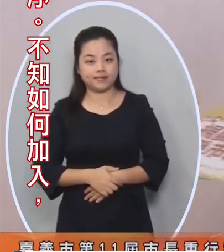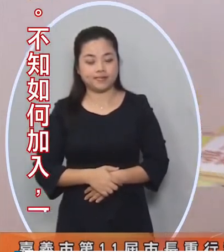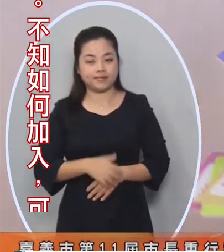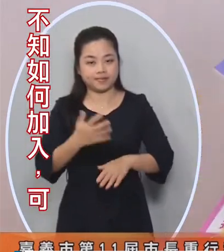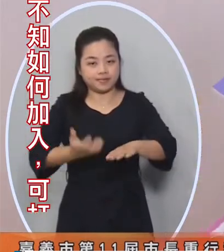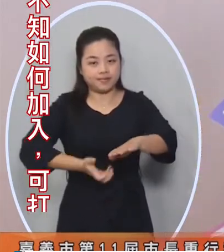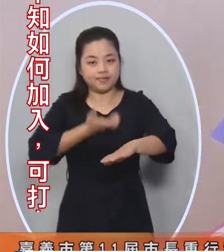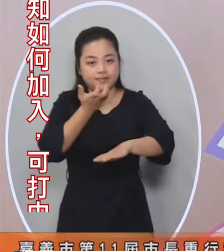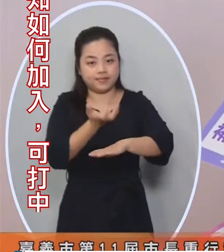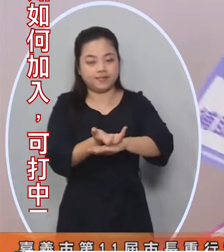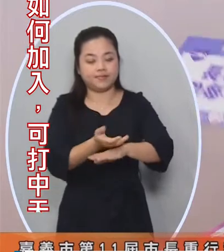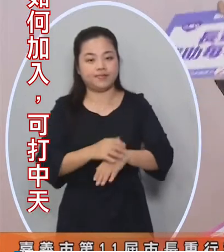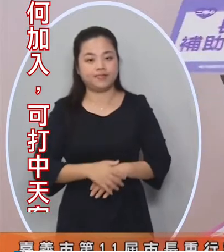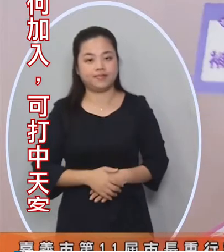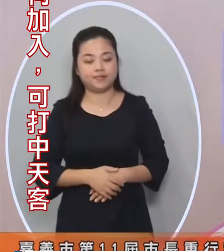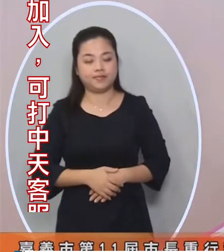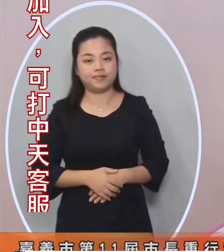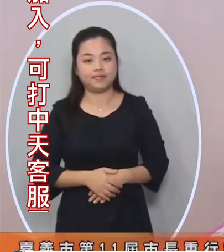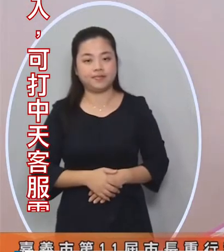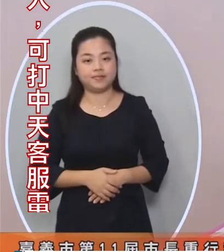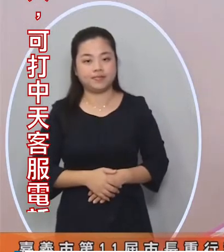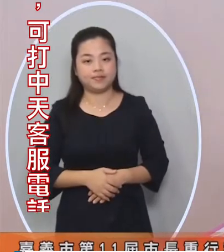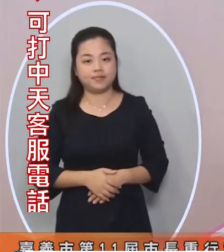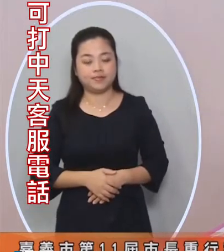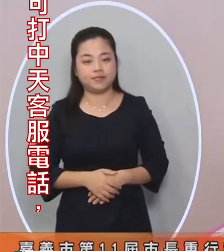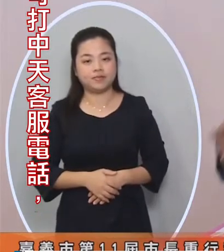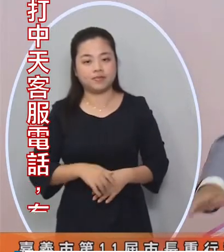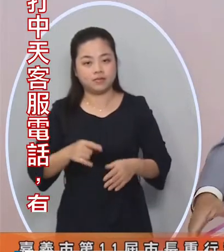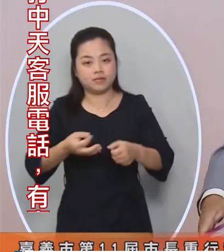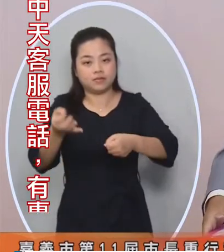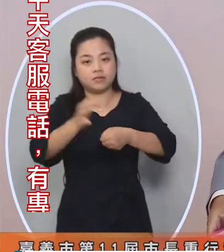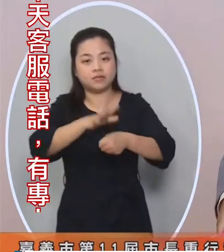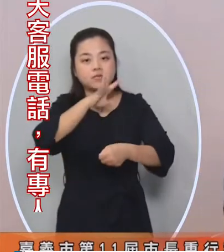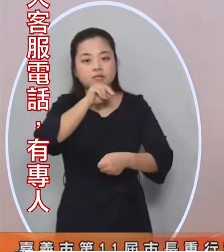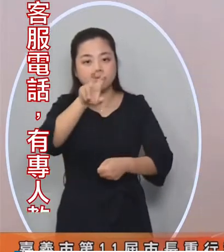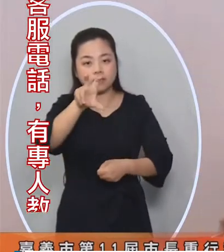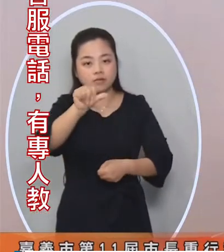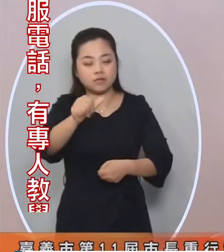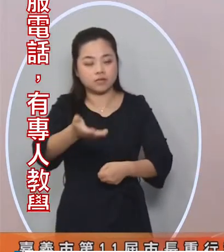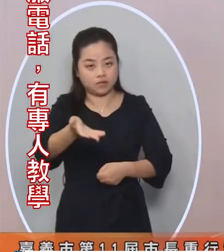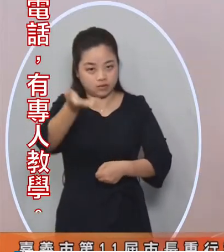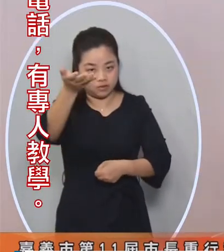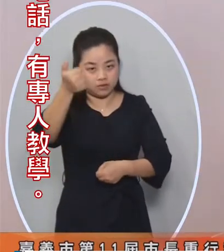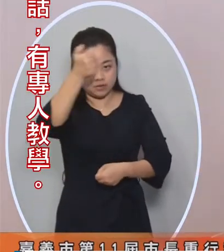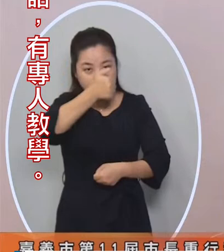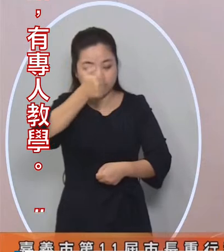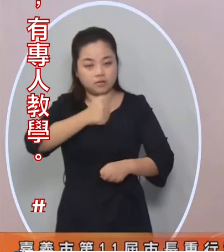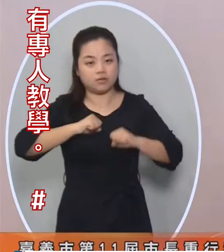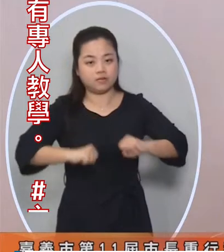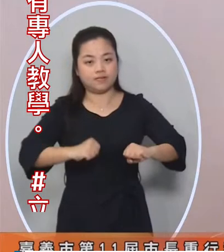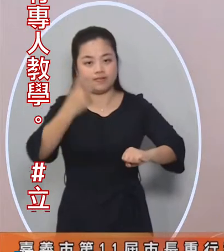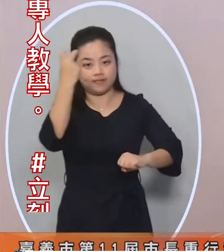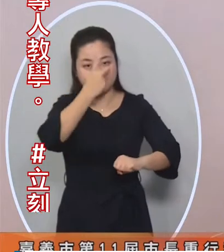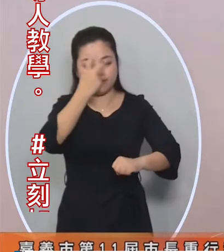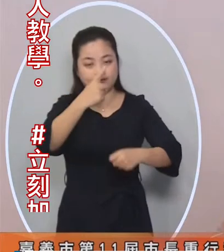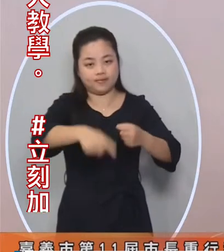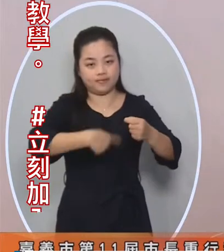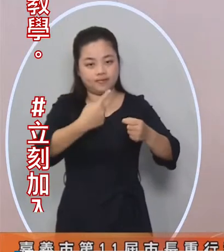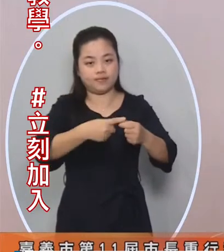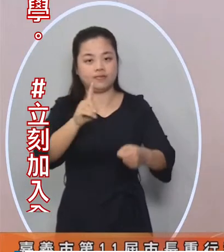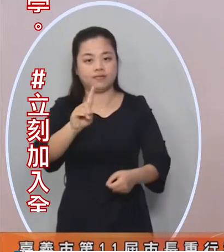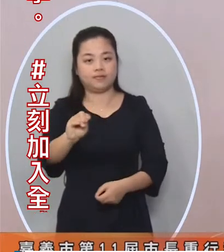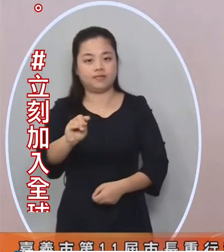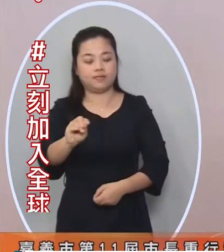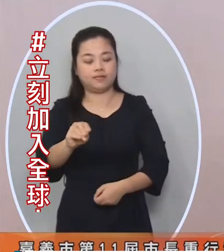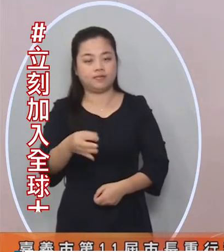用心，用心就是什么？我们要补助75岁以上的长辈健康检查，每年